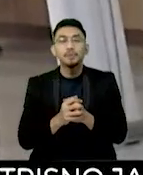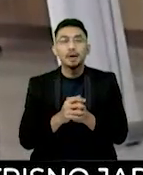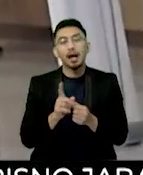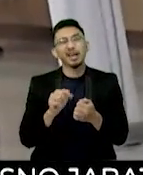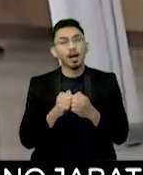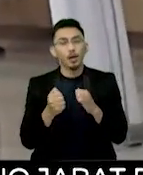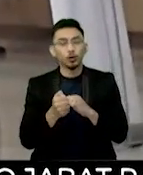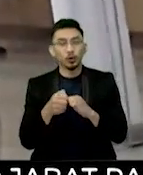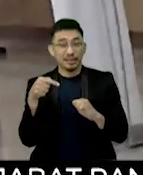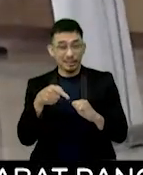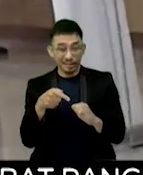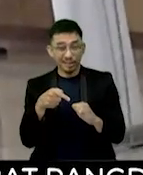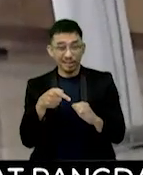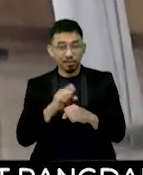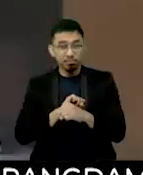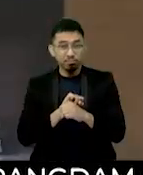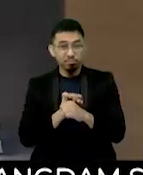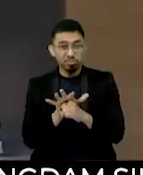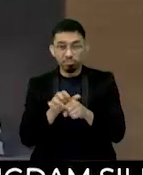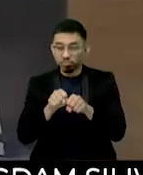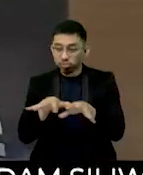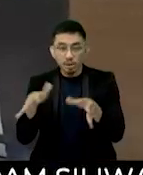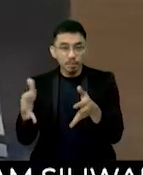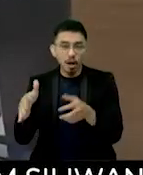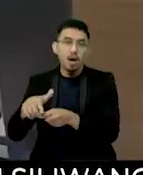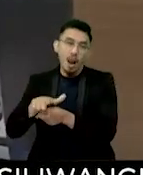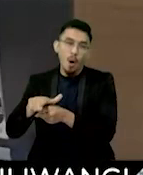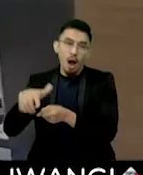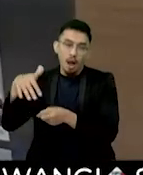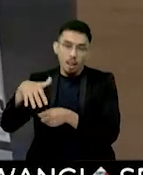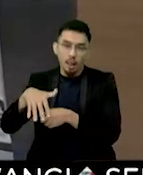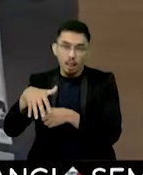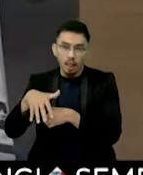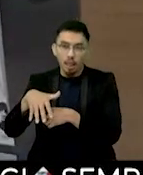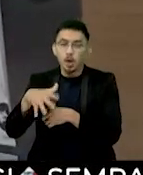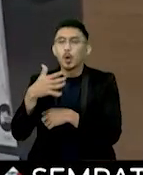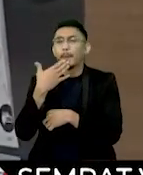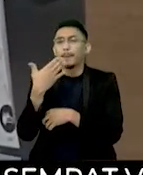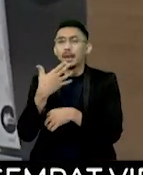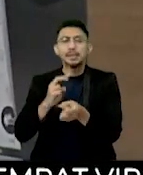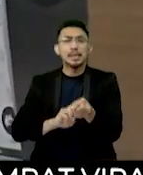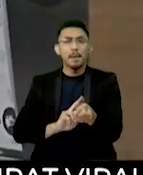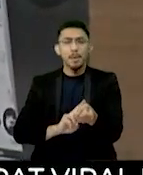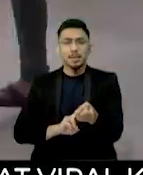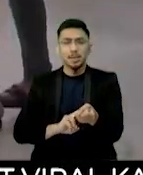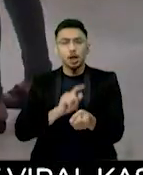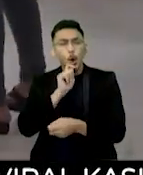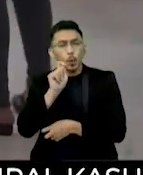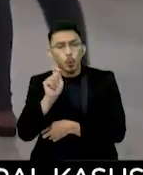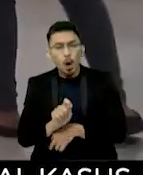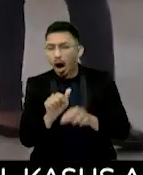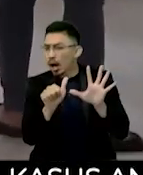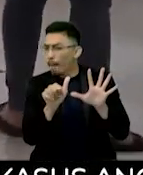transmisi lokal dan pasien merupakan lanjut usia, berusia 64 tahun dan